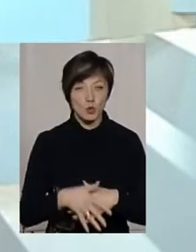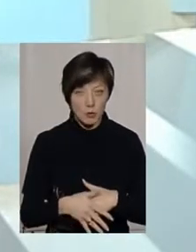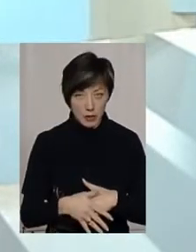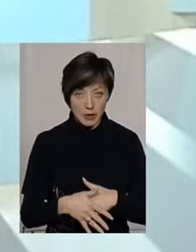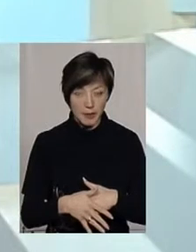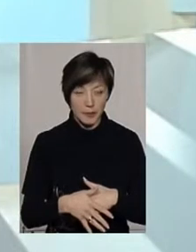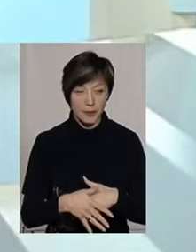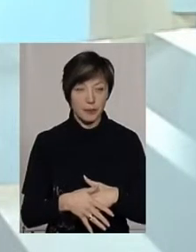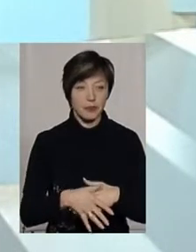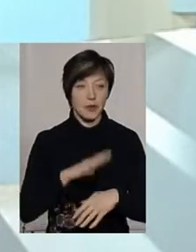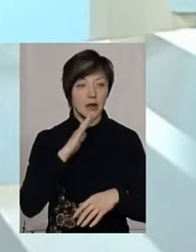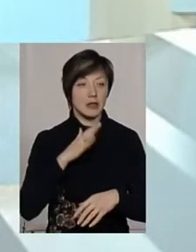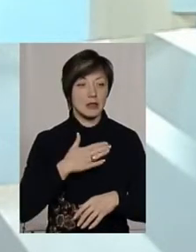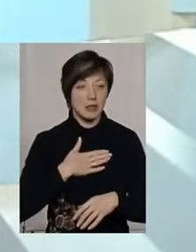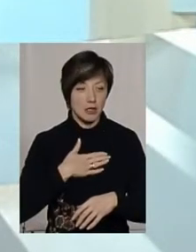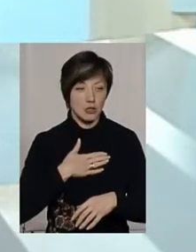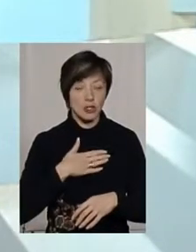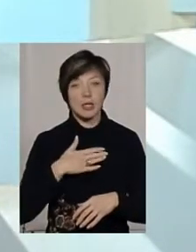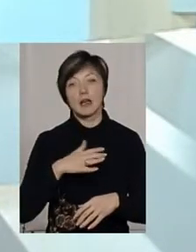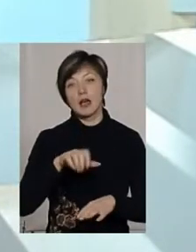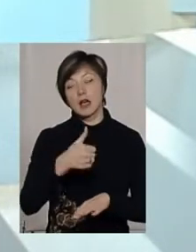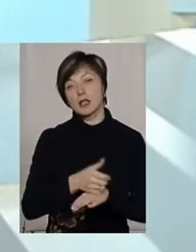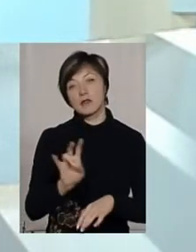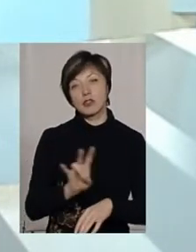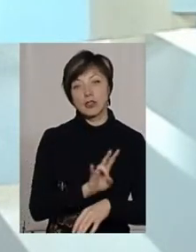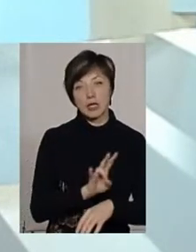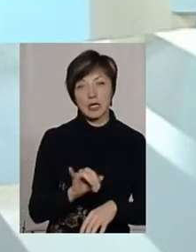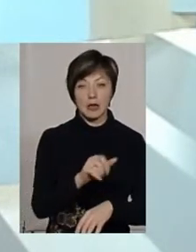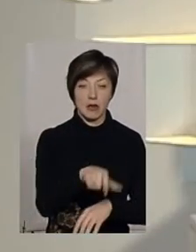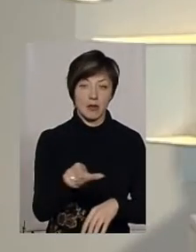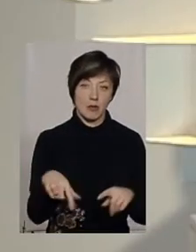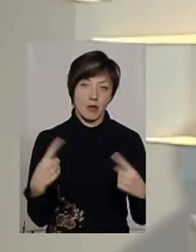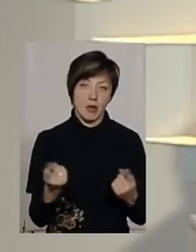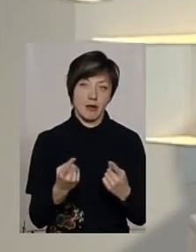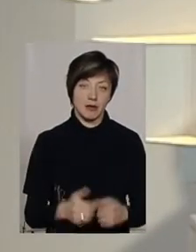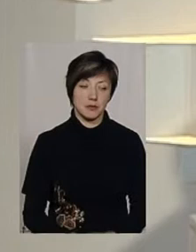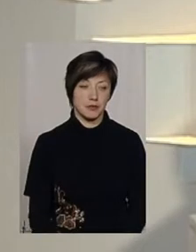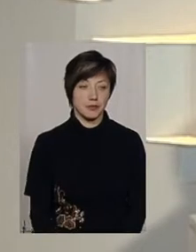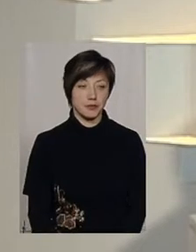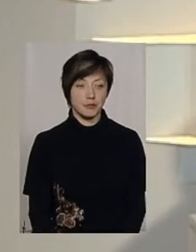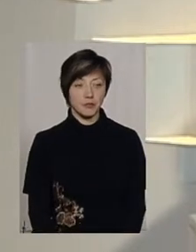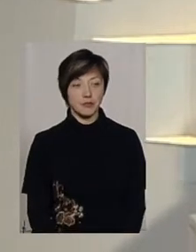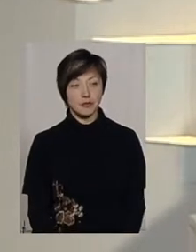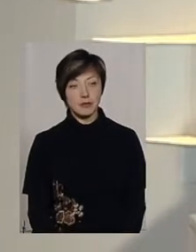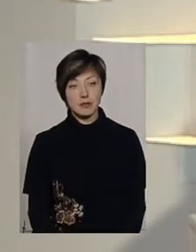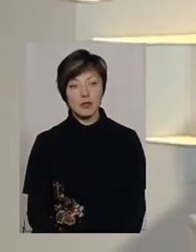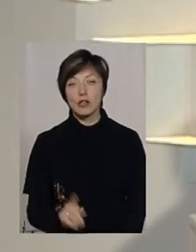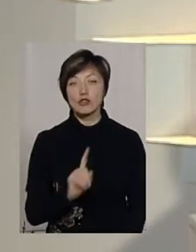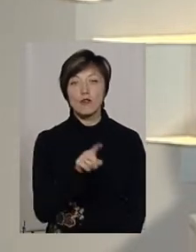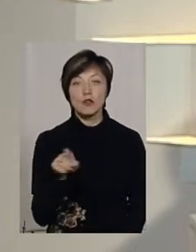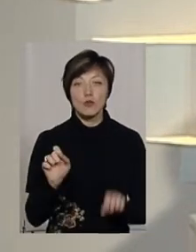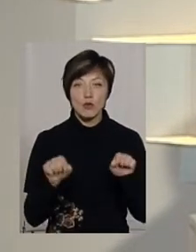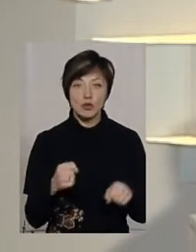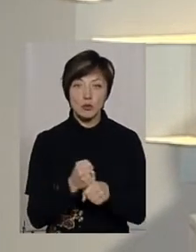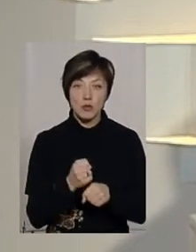розуміння наших ієрархів, священиків і мирян. А що вони можуть зробити,